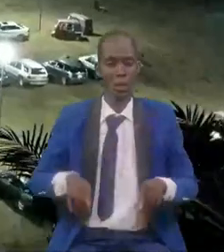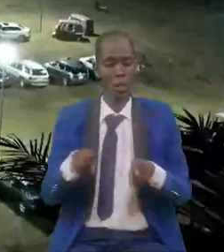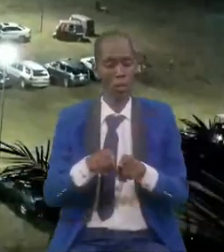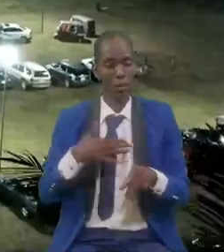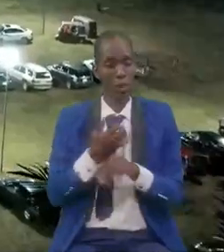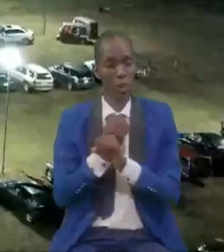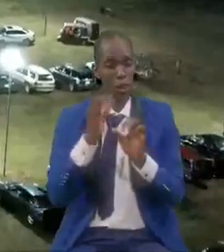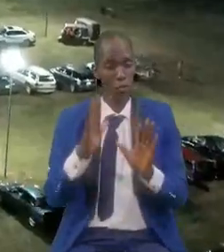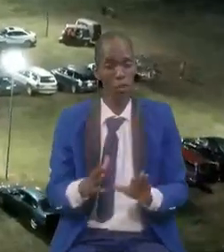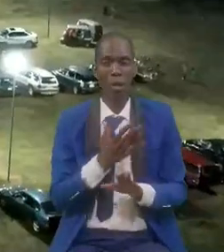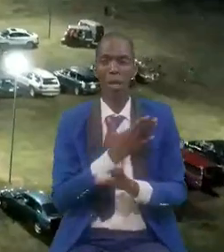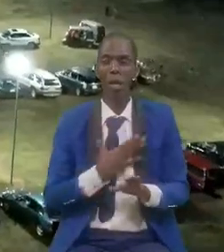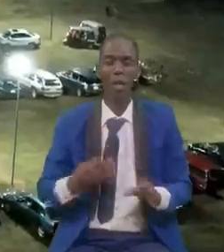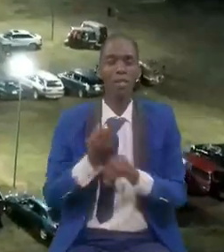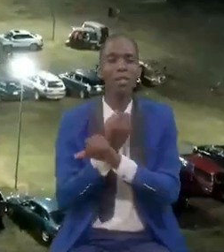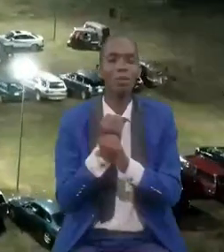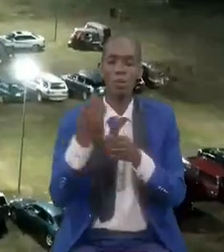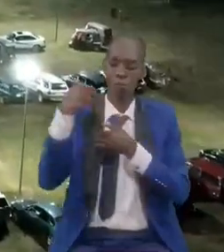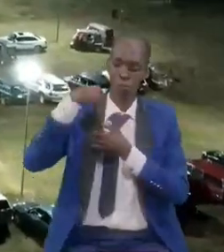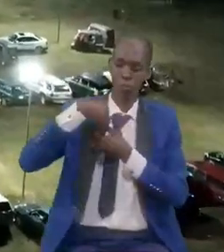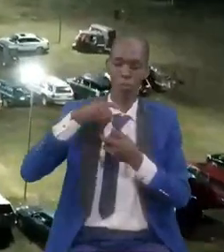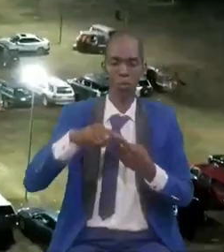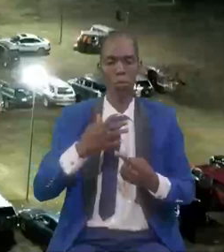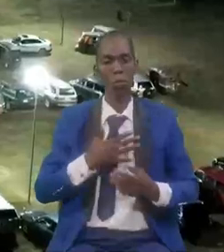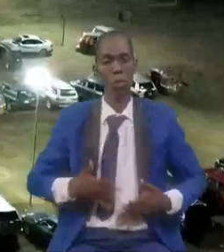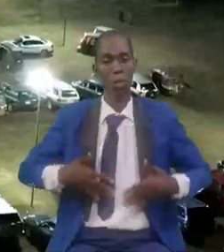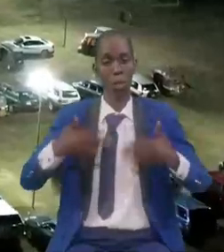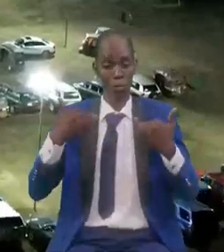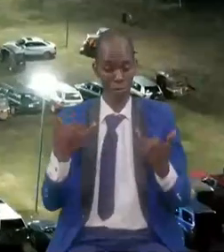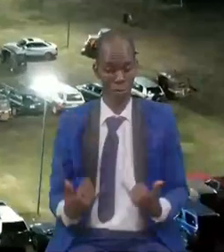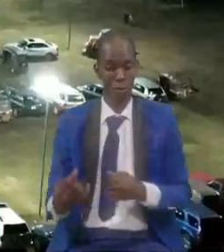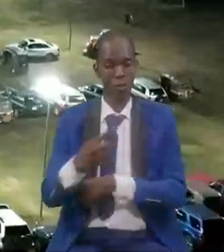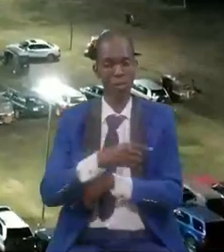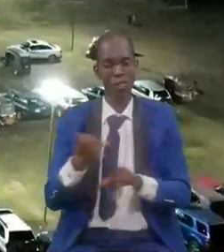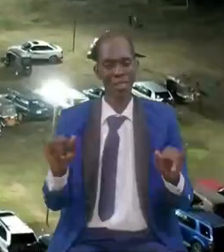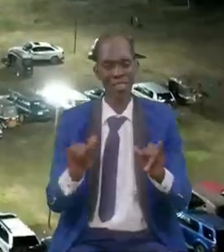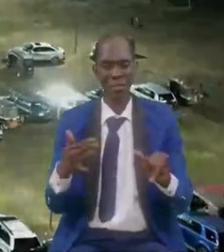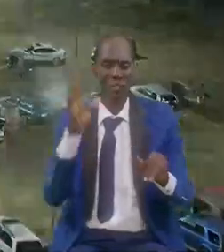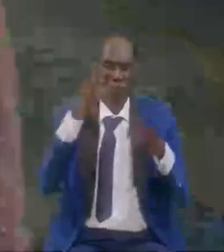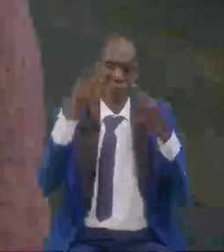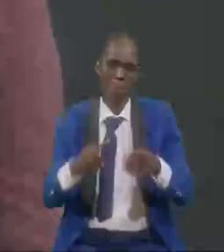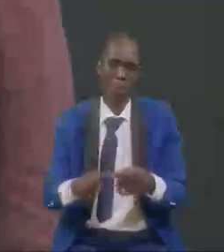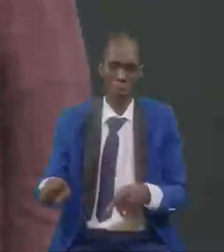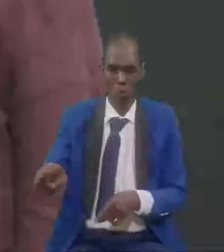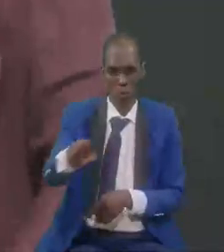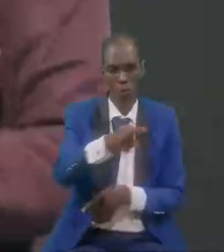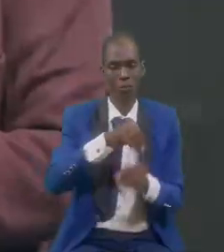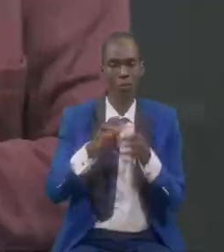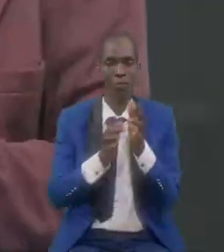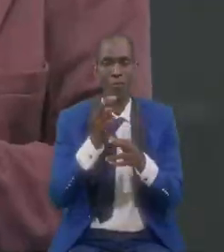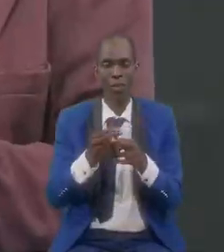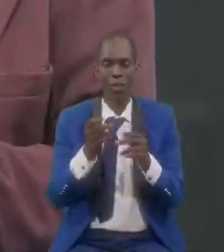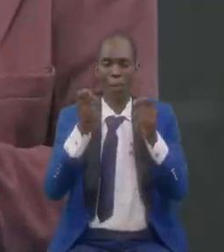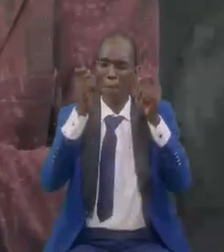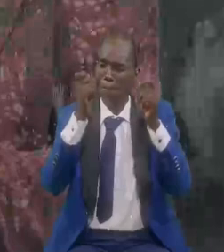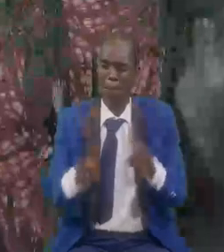m'est parvenu. Et aujourd'hui, la même chose va t'arriver. Et aussitôt,